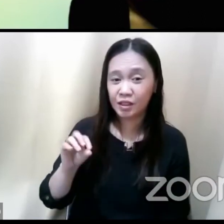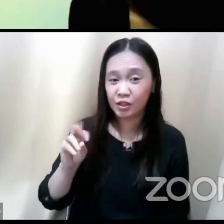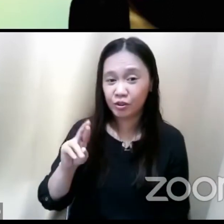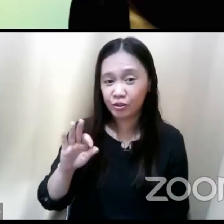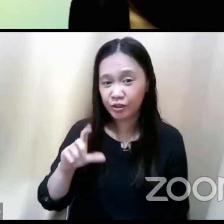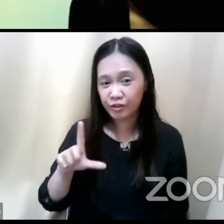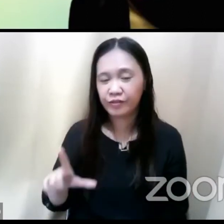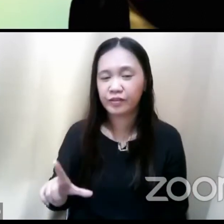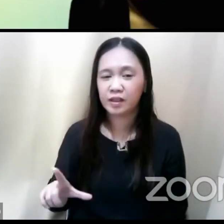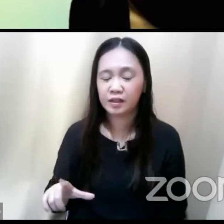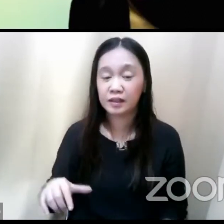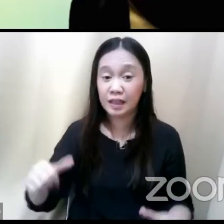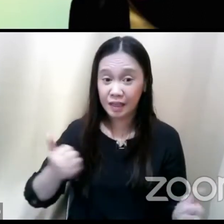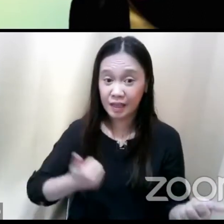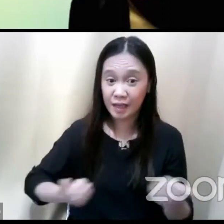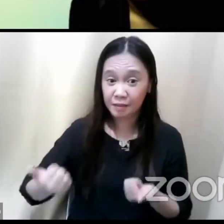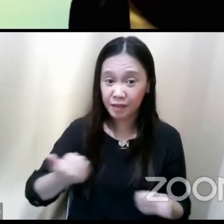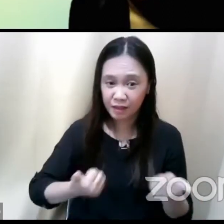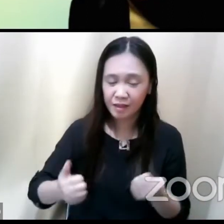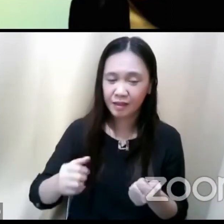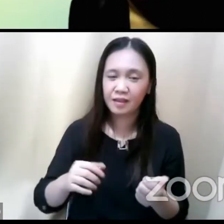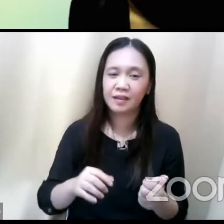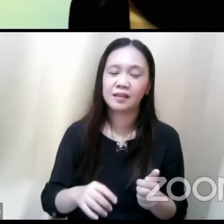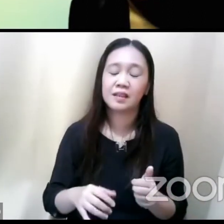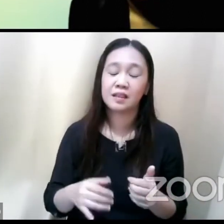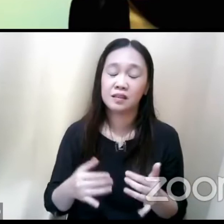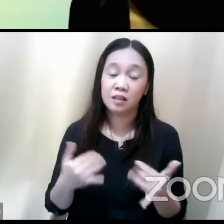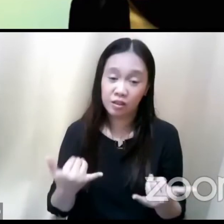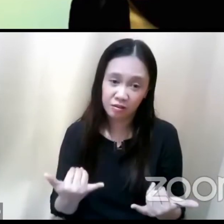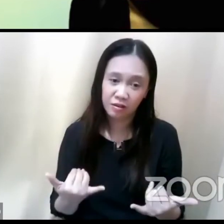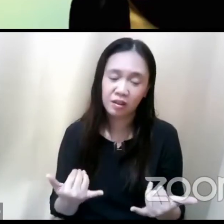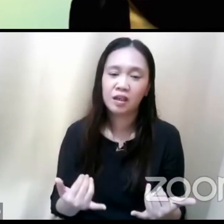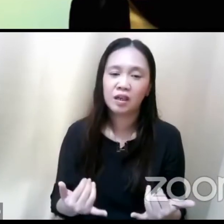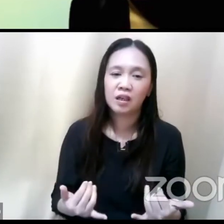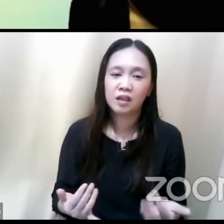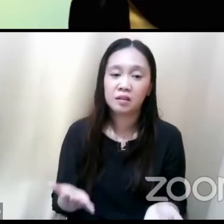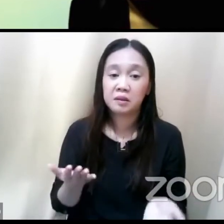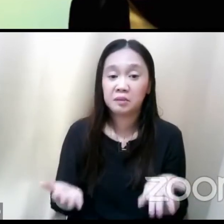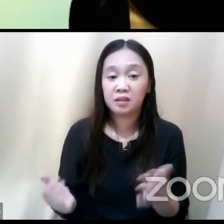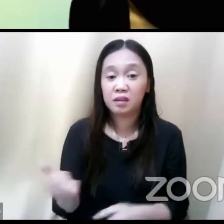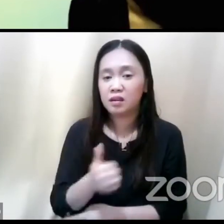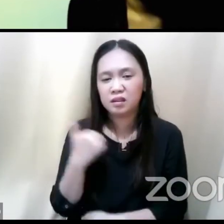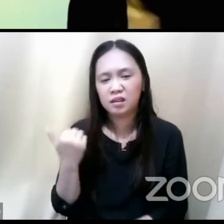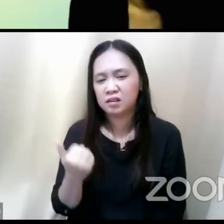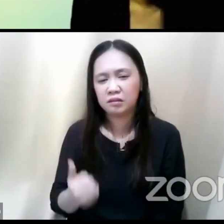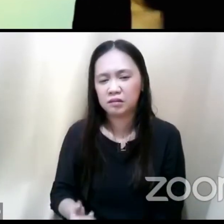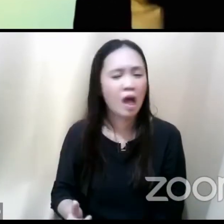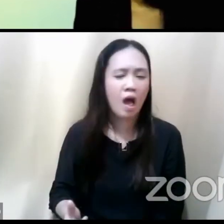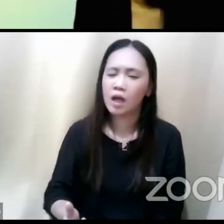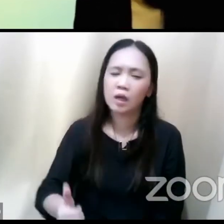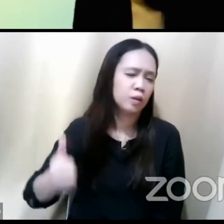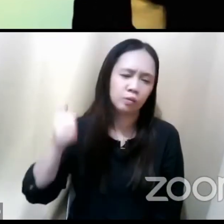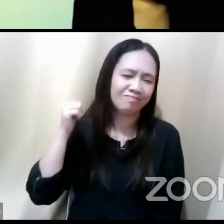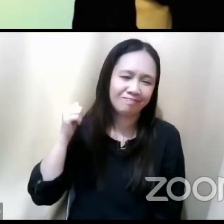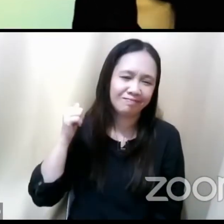making it available, no? Kagaya ngayon, siguro baka sa iba ayaw umattend face to face for example, pero